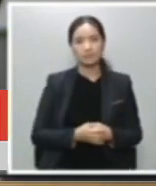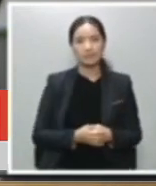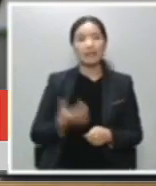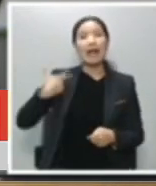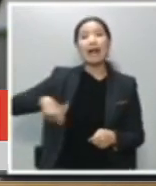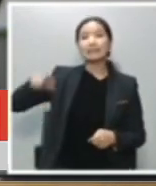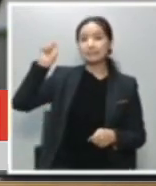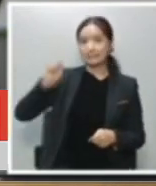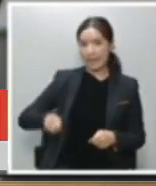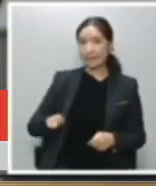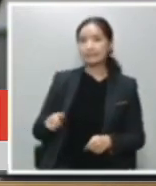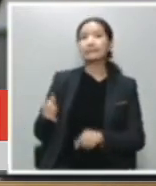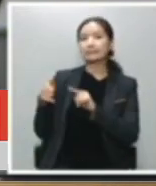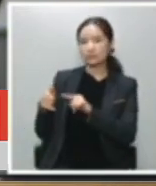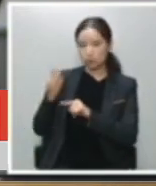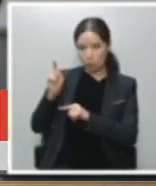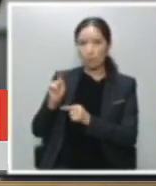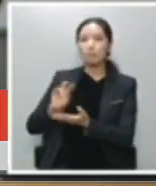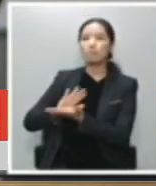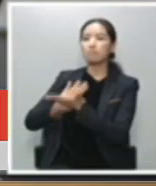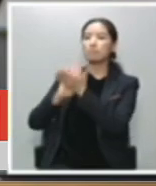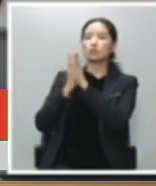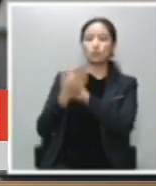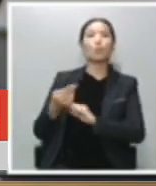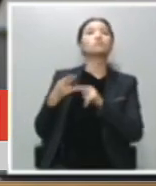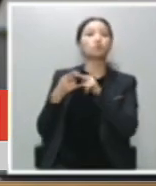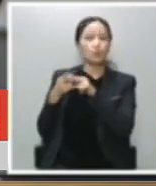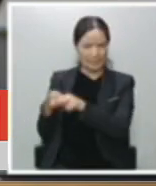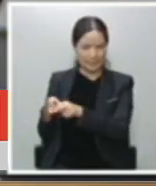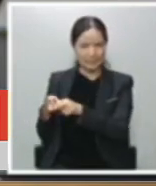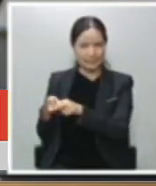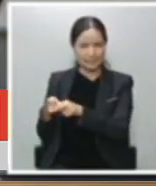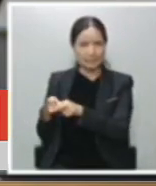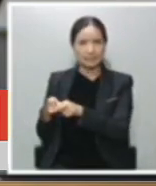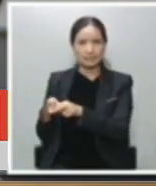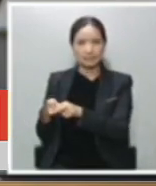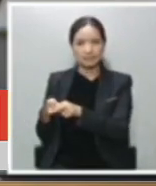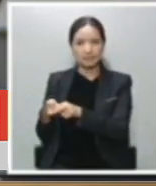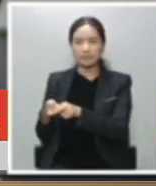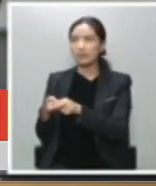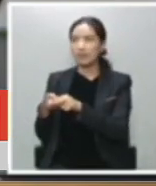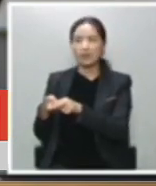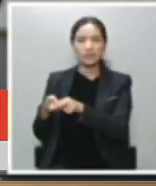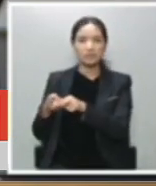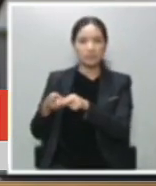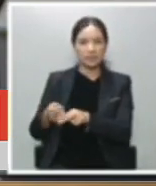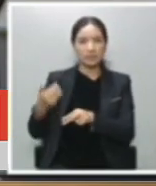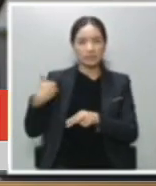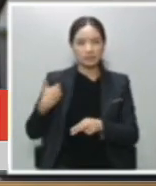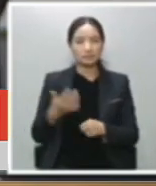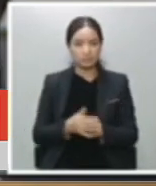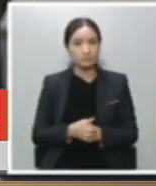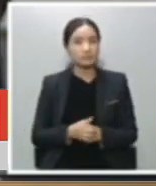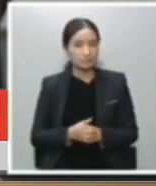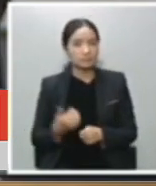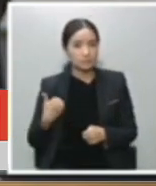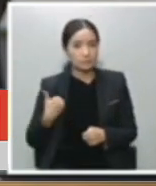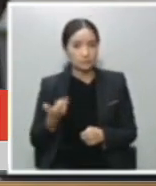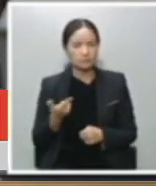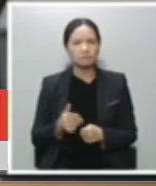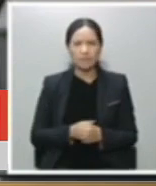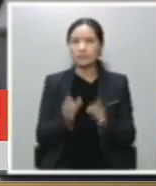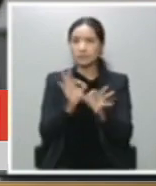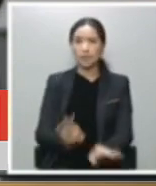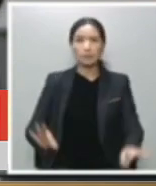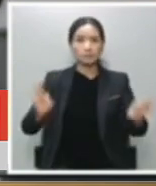าลควรปฏิรูปตัวเองเป็นที่น่ายินดีว่าปัจจุบันศาลฎีกายุคใหม่ให้ความสำ